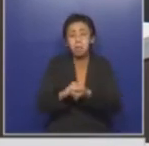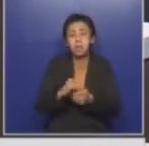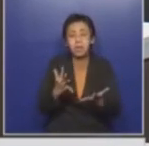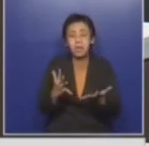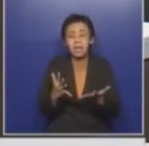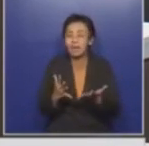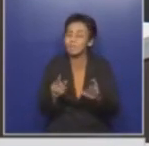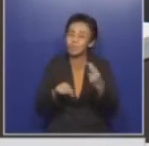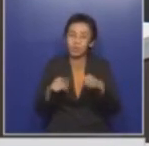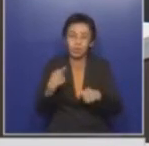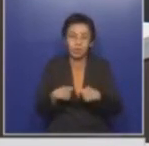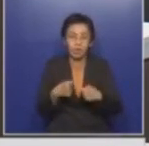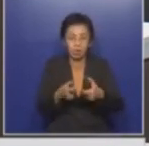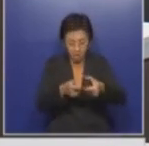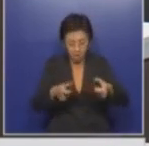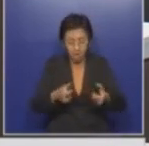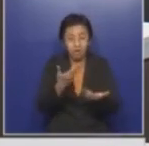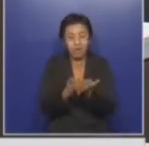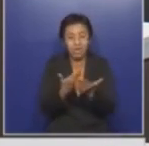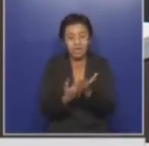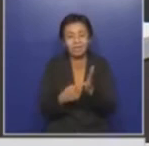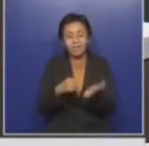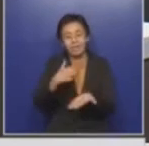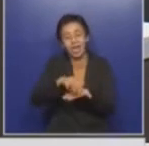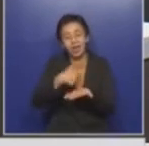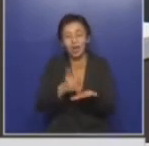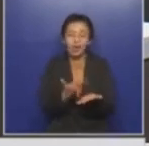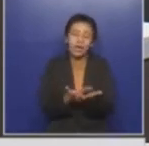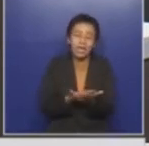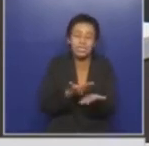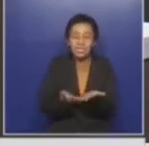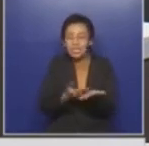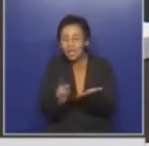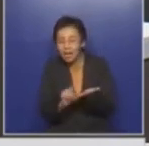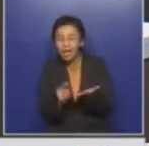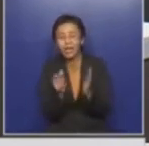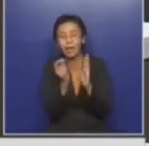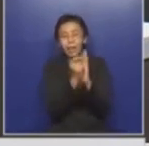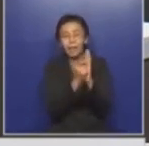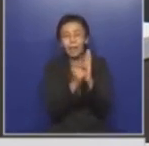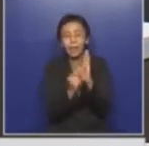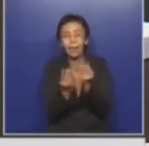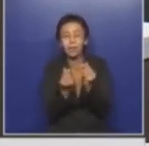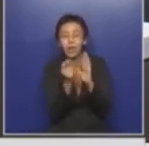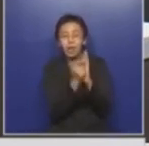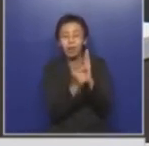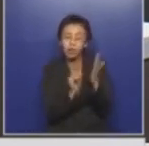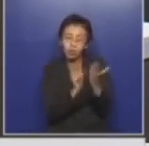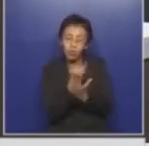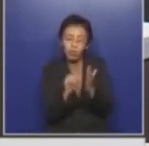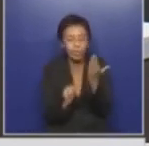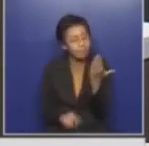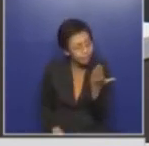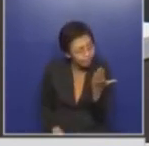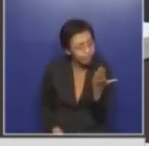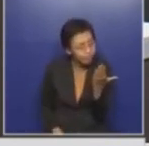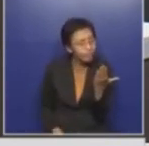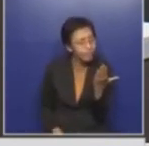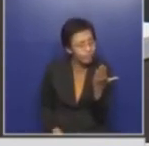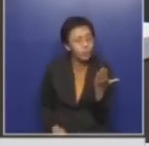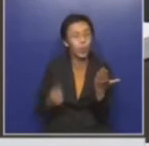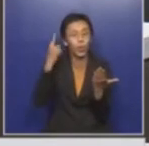การเงินเนี้ยท่านก็จะมารายงานว่าเกิดตัวเลขอะไรบ้างพวกเราก็ได้ดูว่าตัวเลขนี้ถูกหรือผิดมีความหมายอย่าง